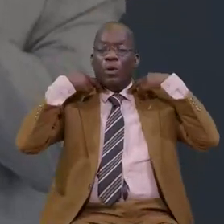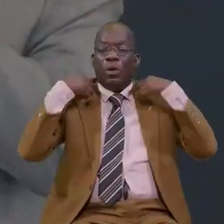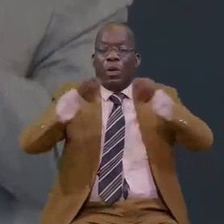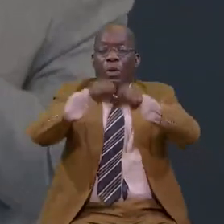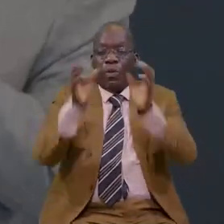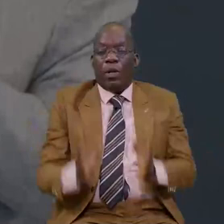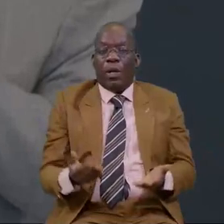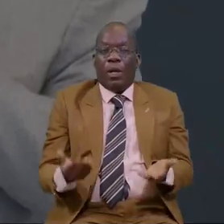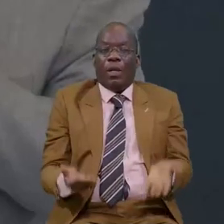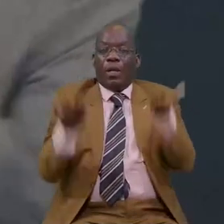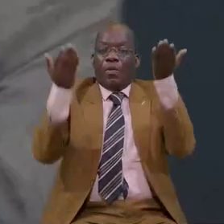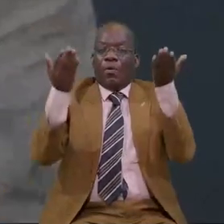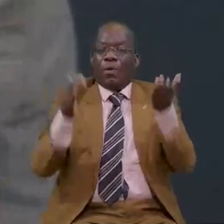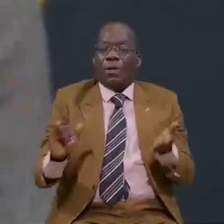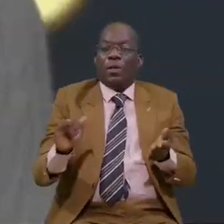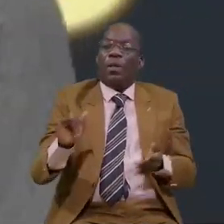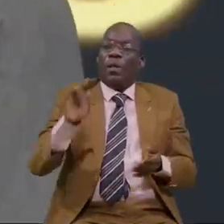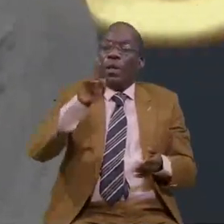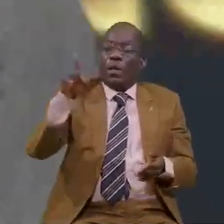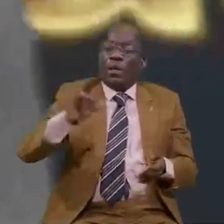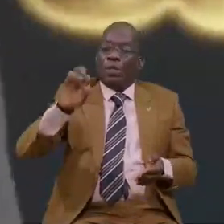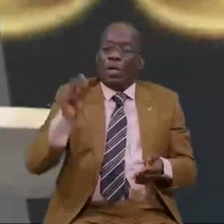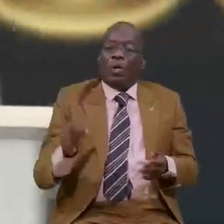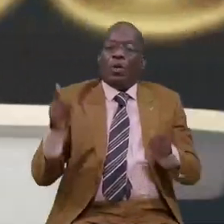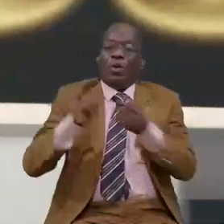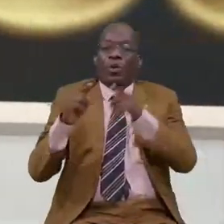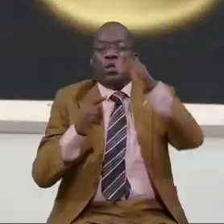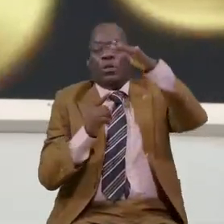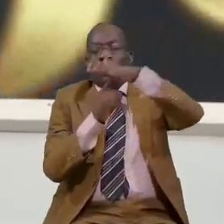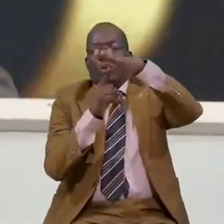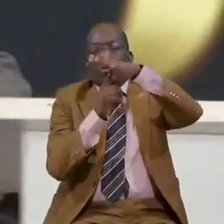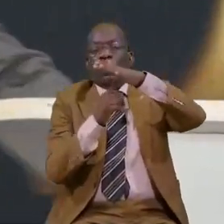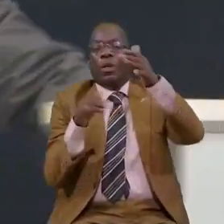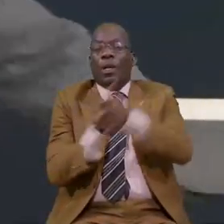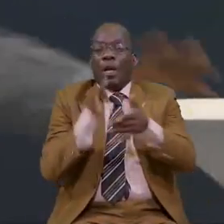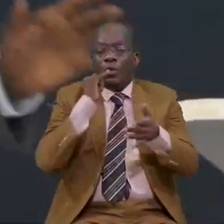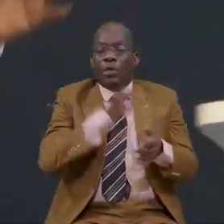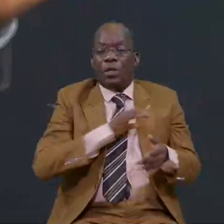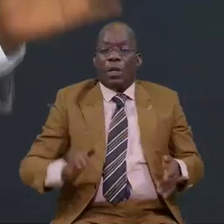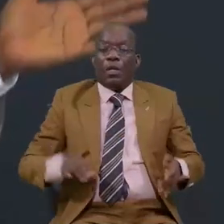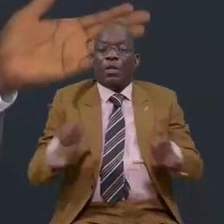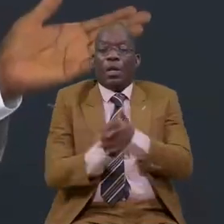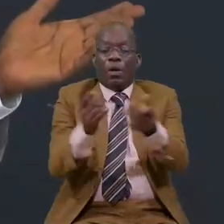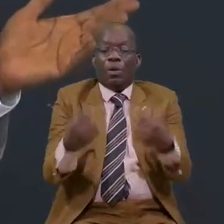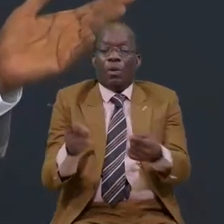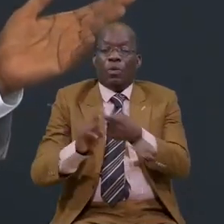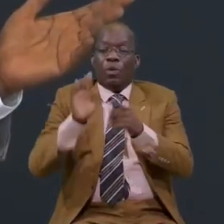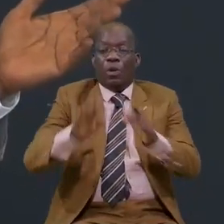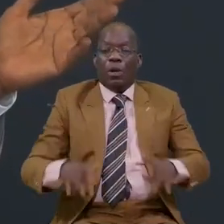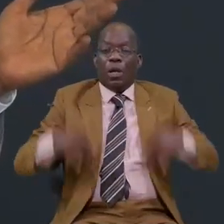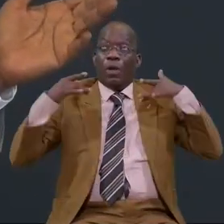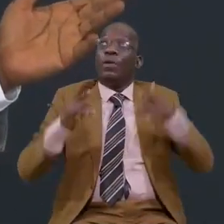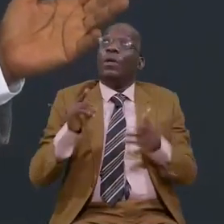celui qui brise les jougs et élève Sion à son zénith. C'est-à-dire